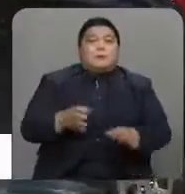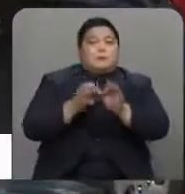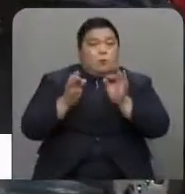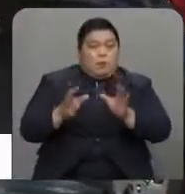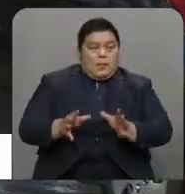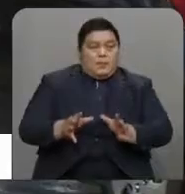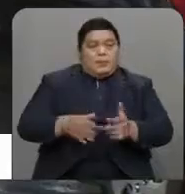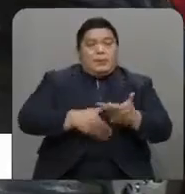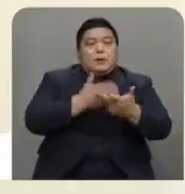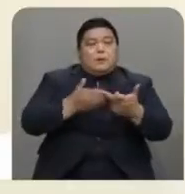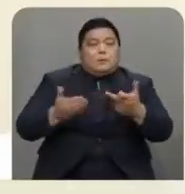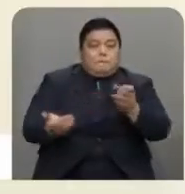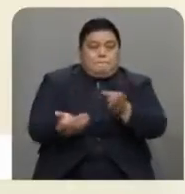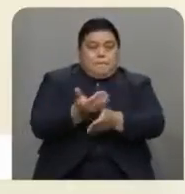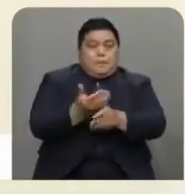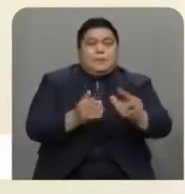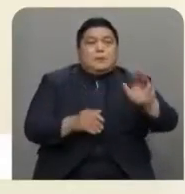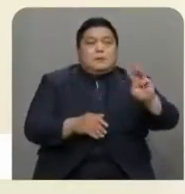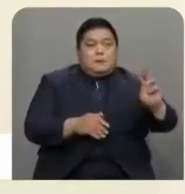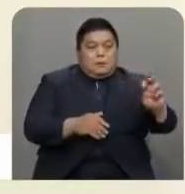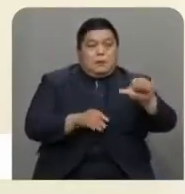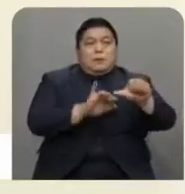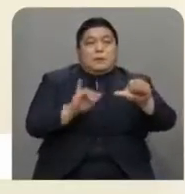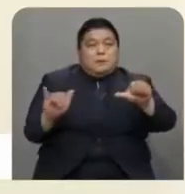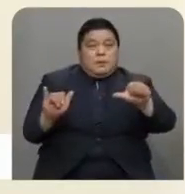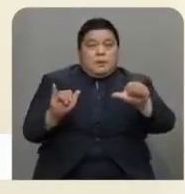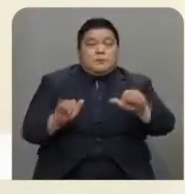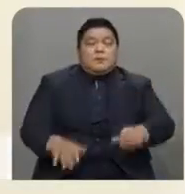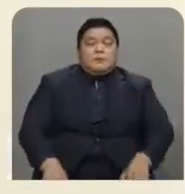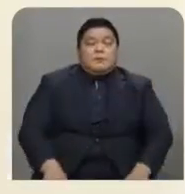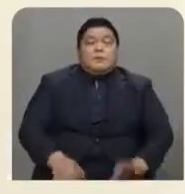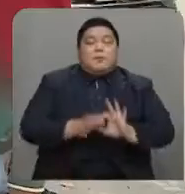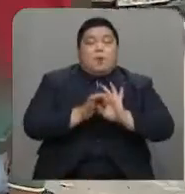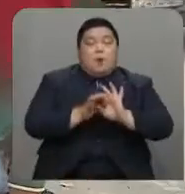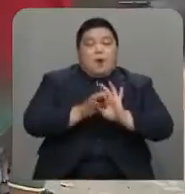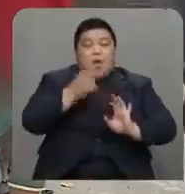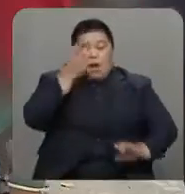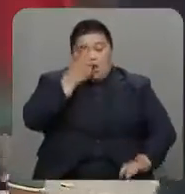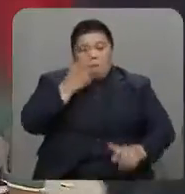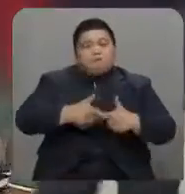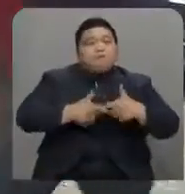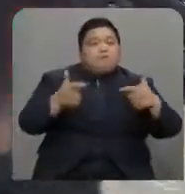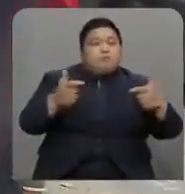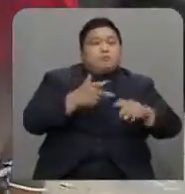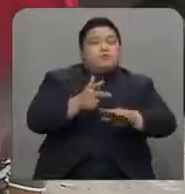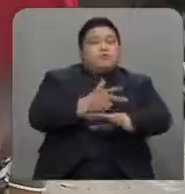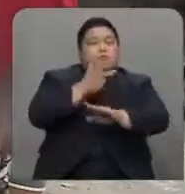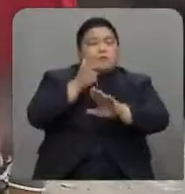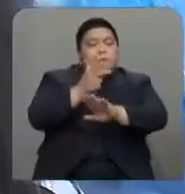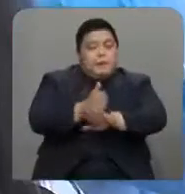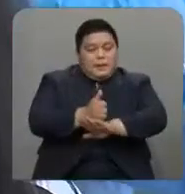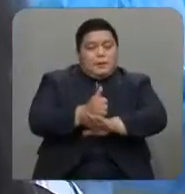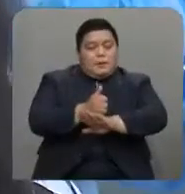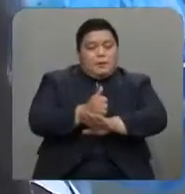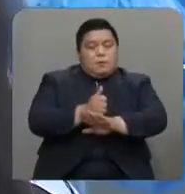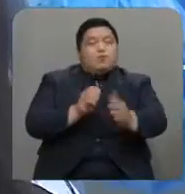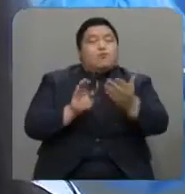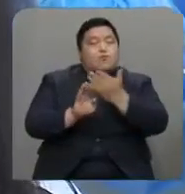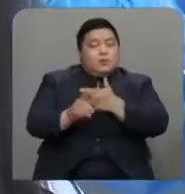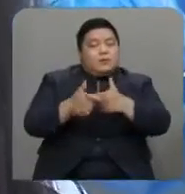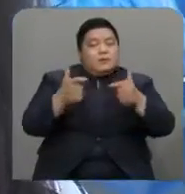모두 35명의 확진자가 나온 가운데 관련된 접촉자 검사도 잇따르고 있어 주말 사이 확진자가